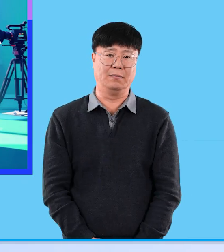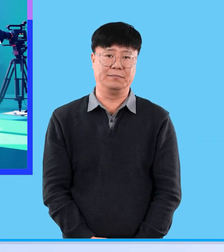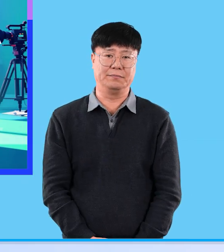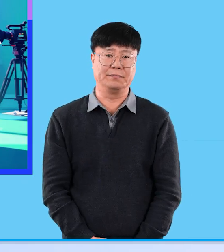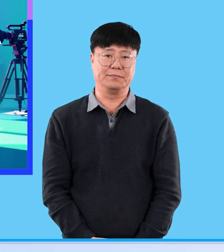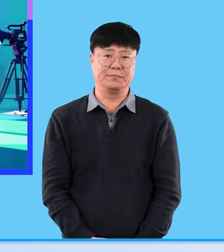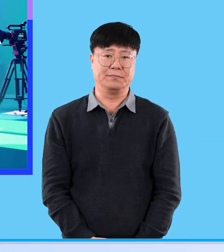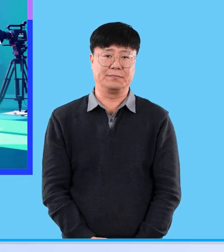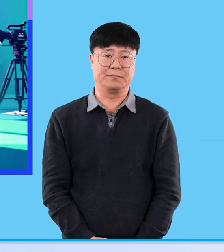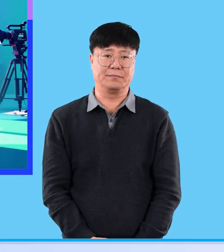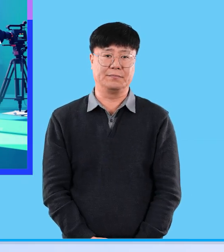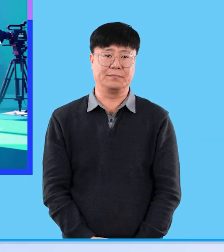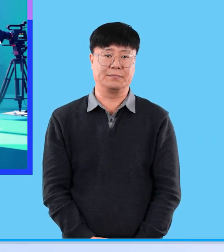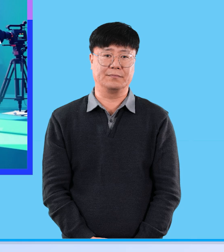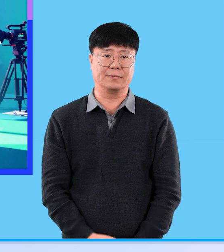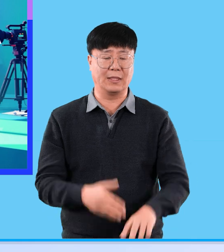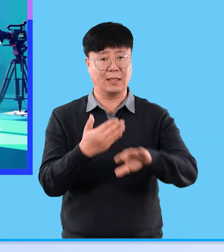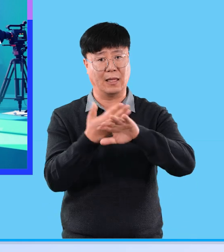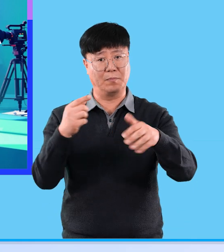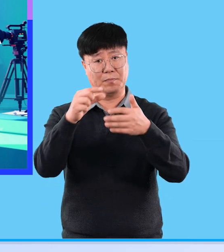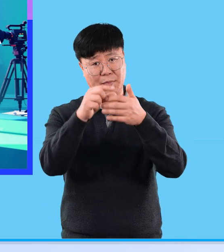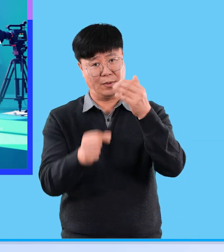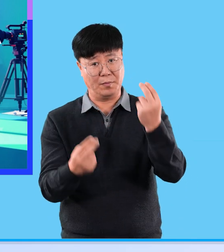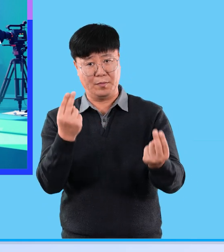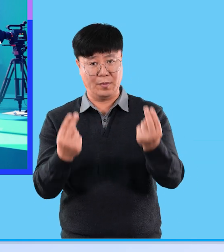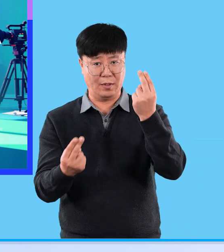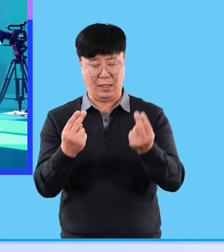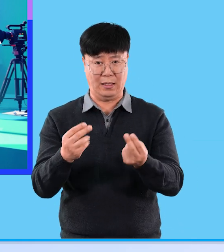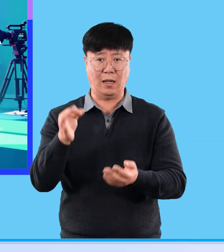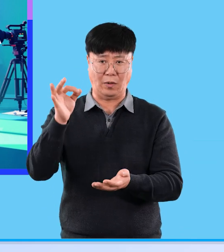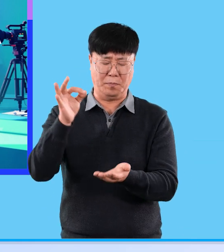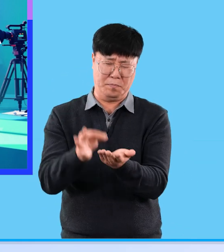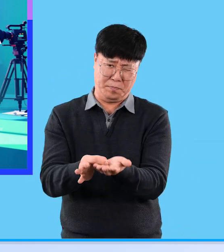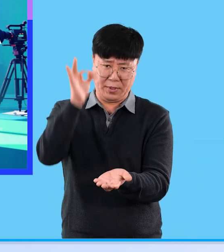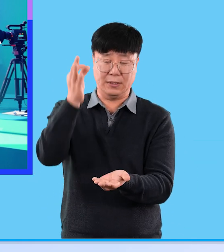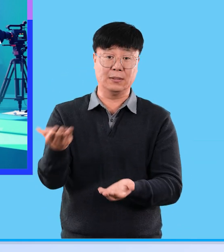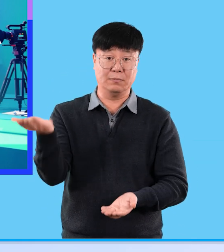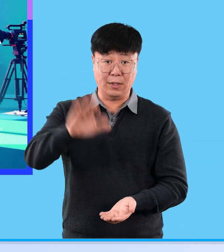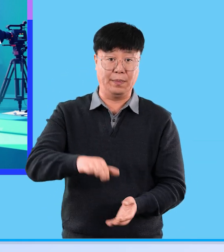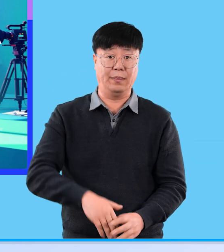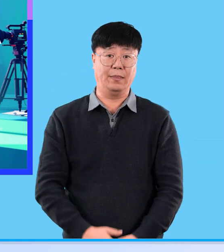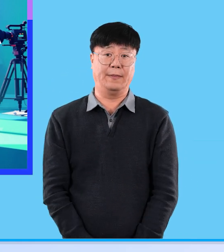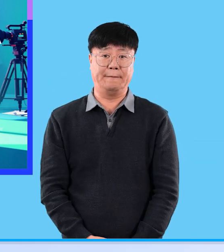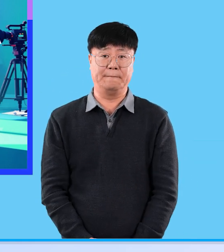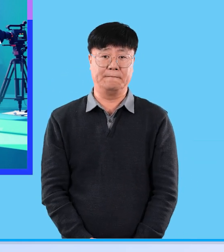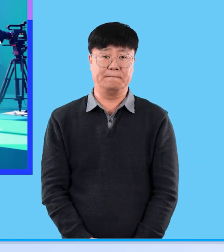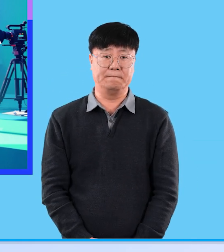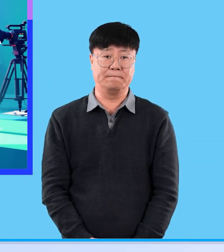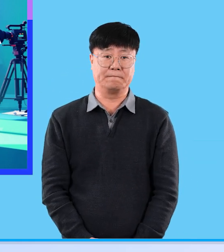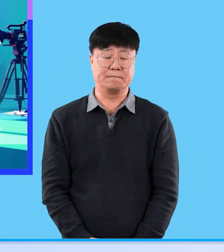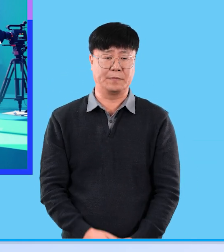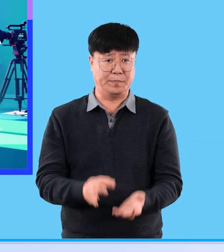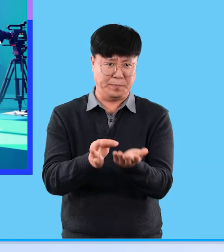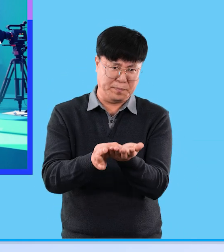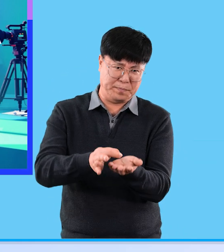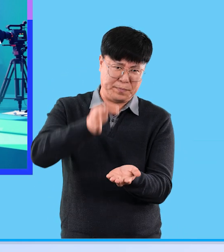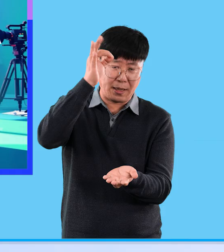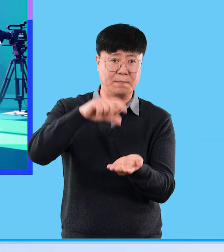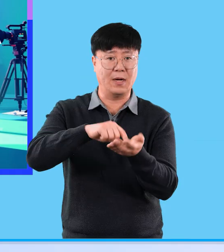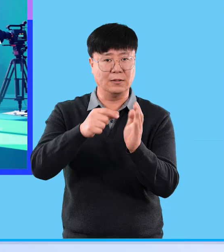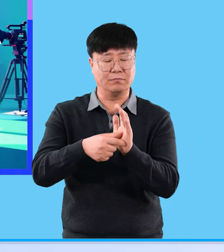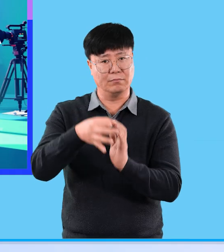만들 수 있게 되니까 다른 프로그램에 비해서 가격은 비싸지만 비싼